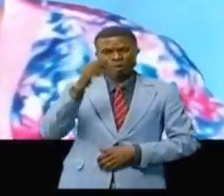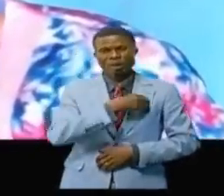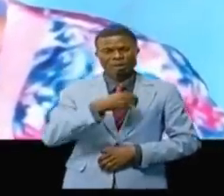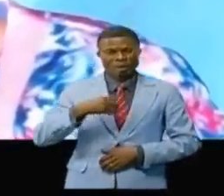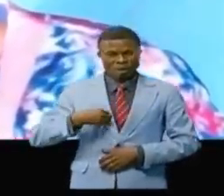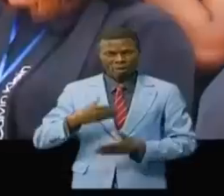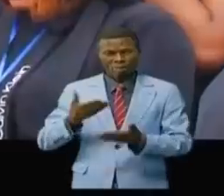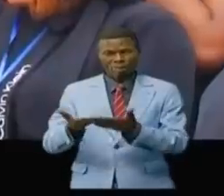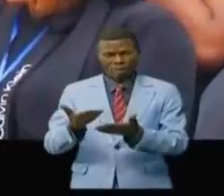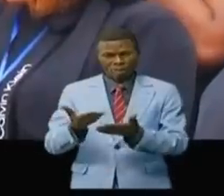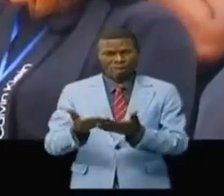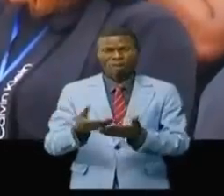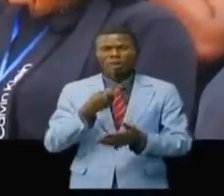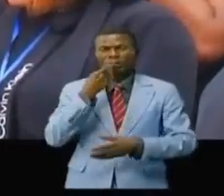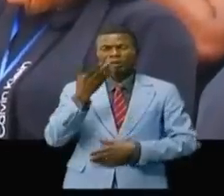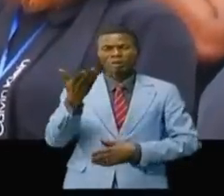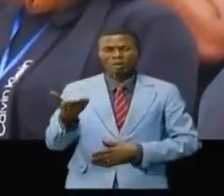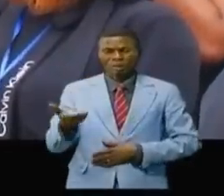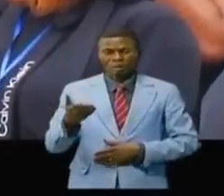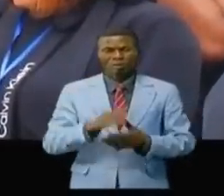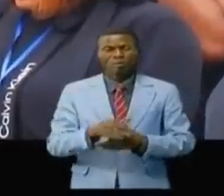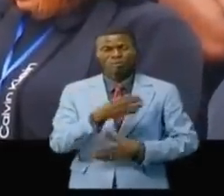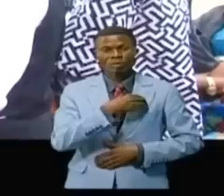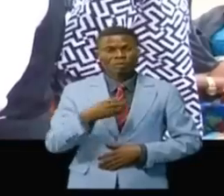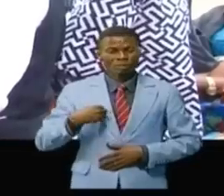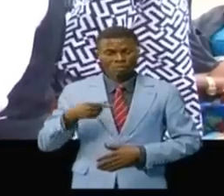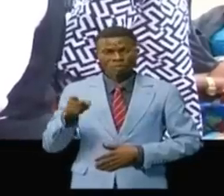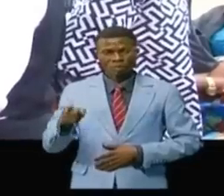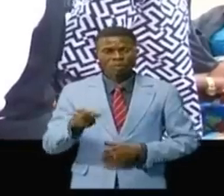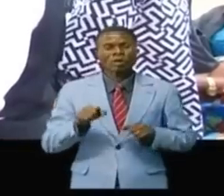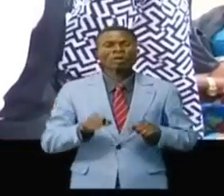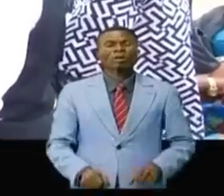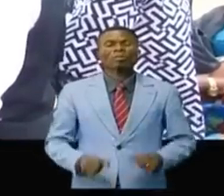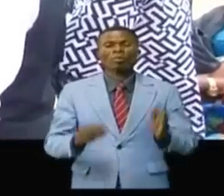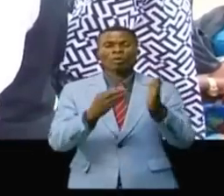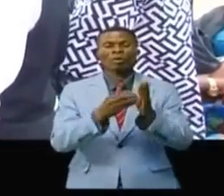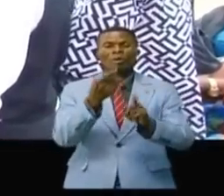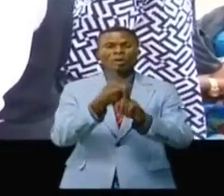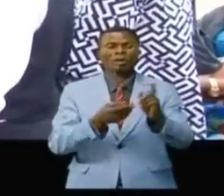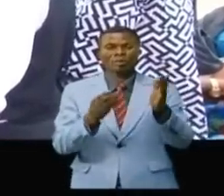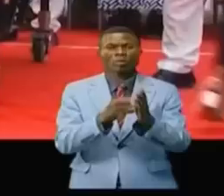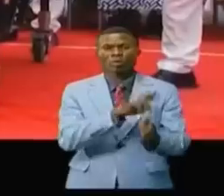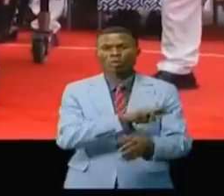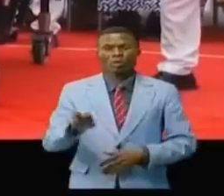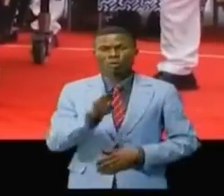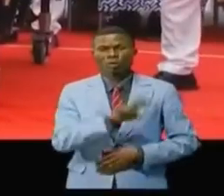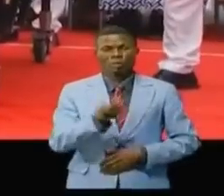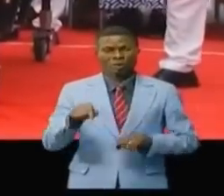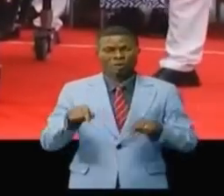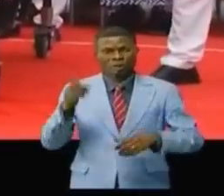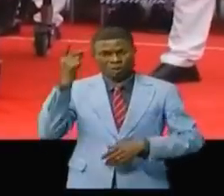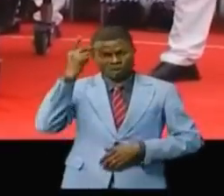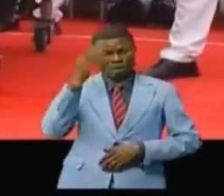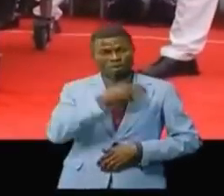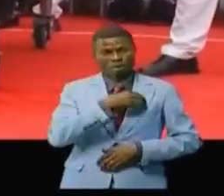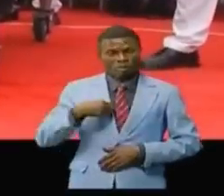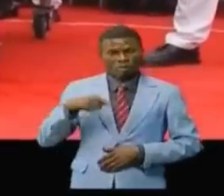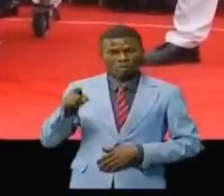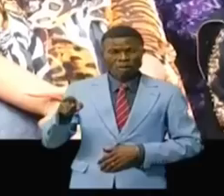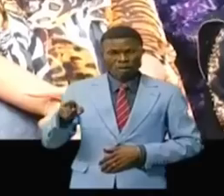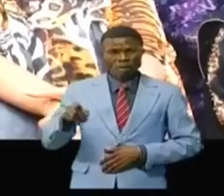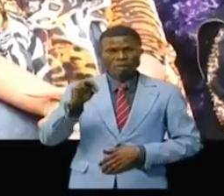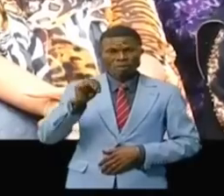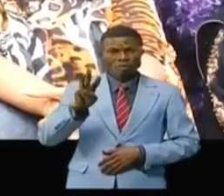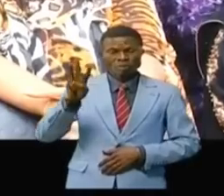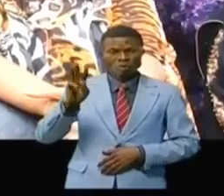par les proches de la défunte. Décédée depuis le 9 septembre 2022 à Kinshasa, Adolphine